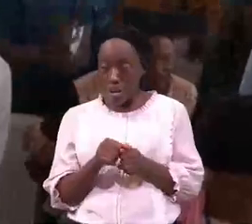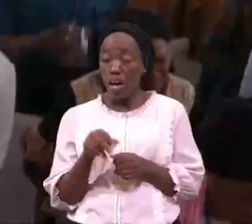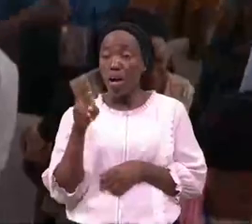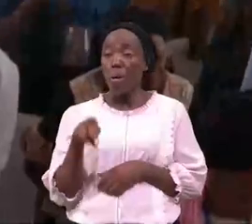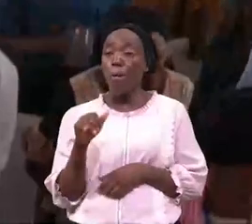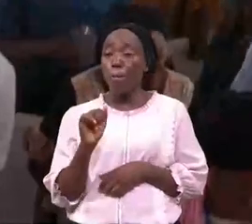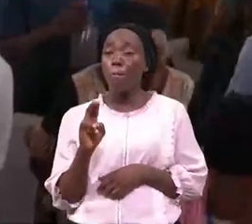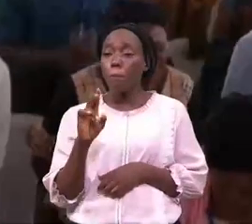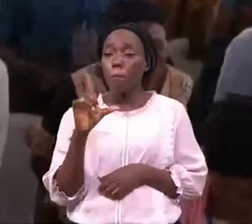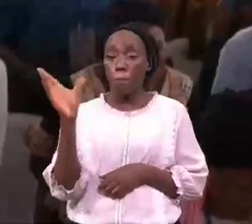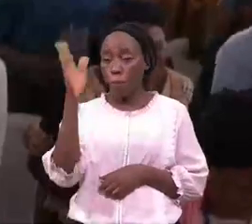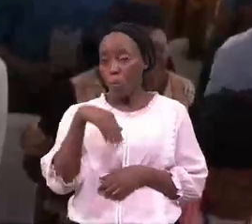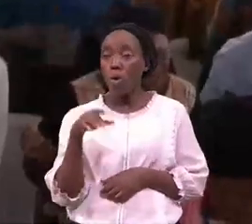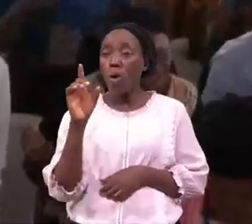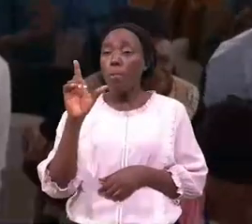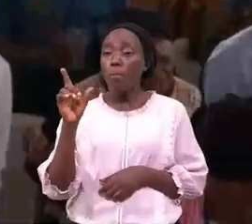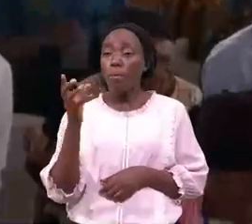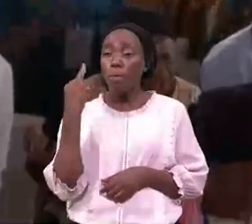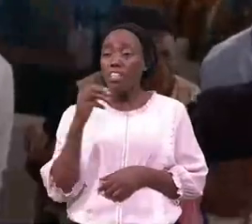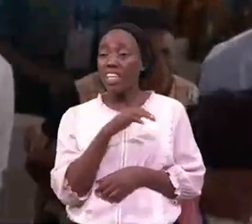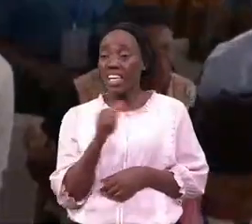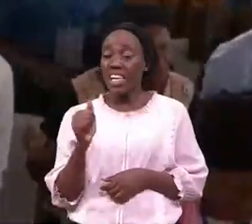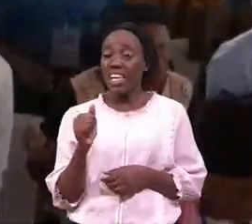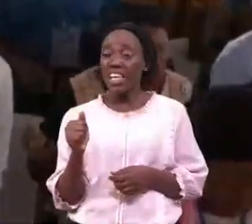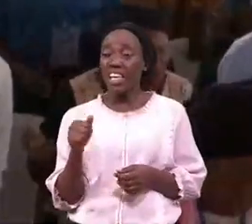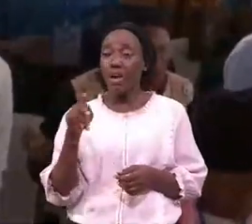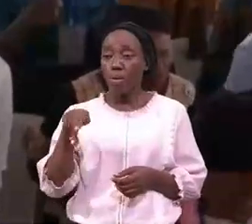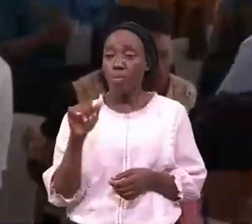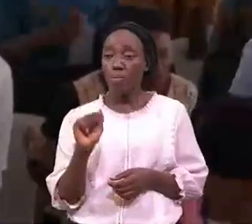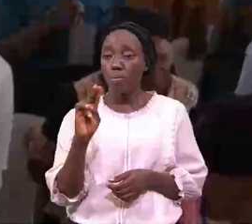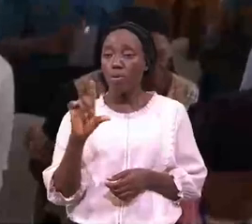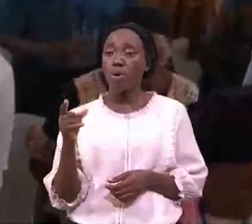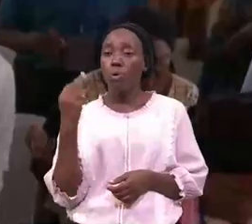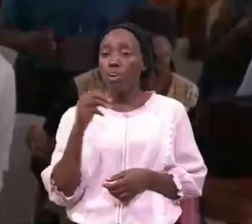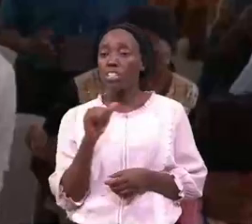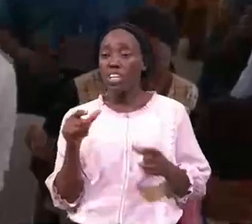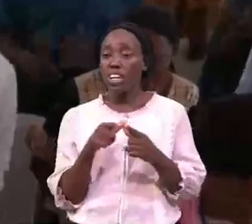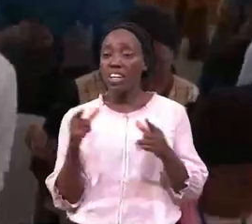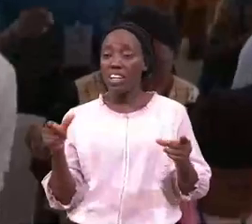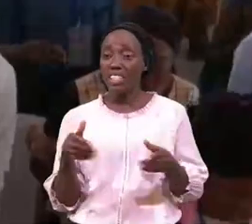sauvé. Il était un homme violent, il était un persécuteur, il était